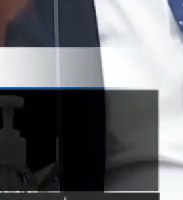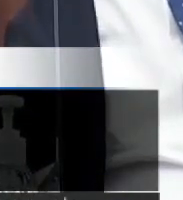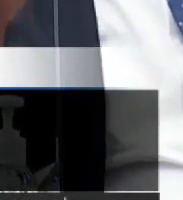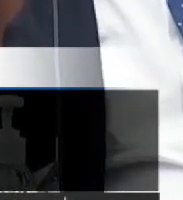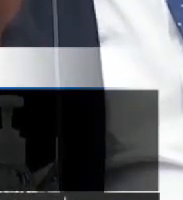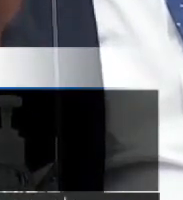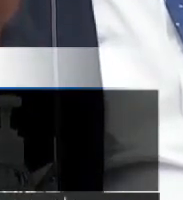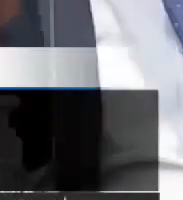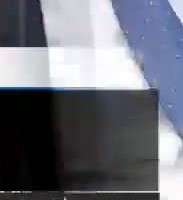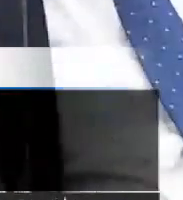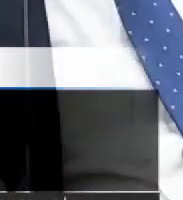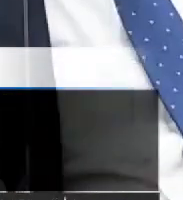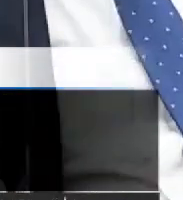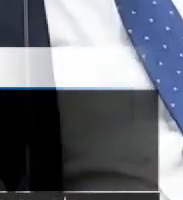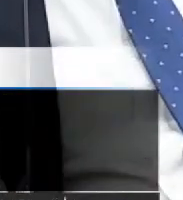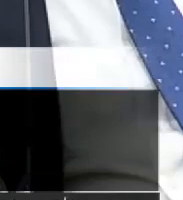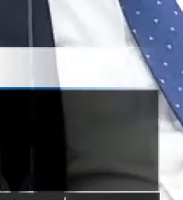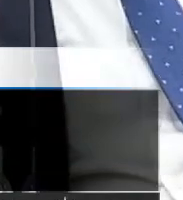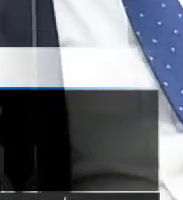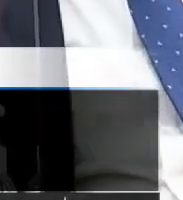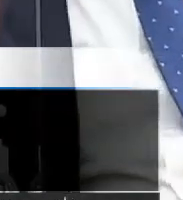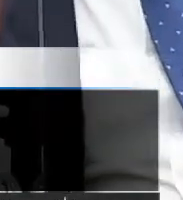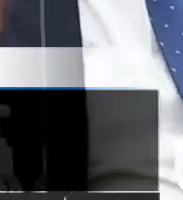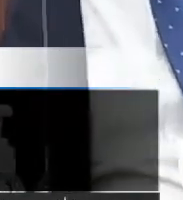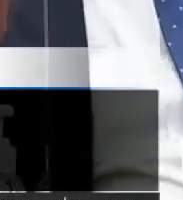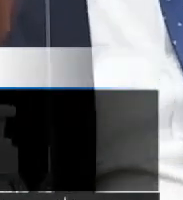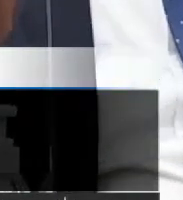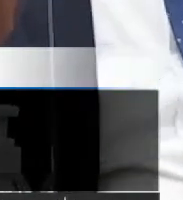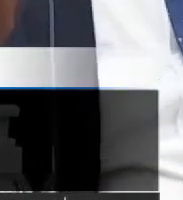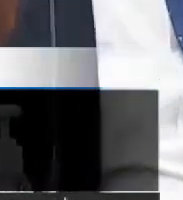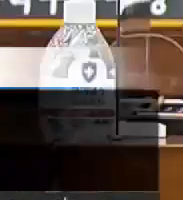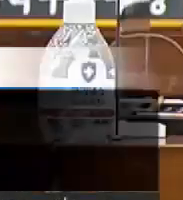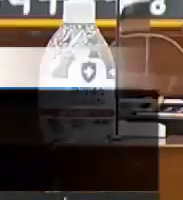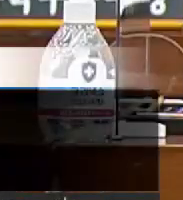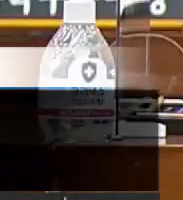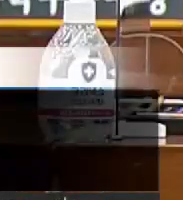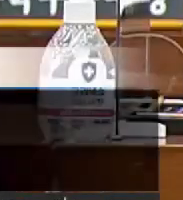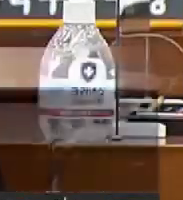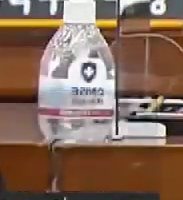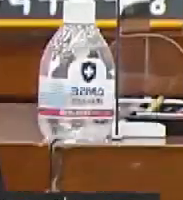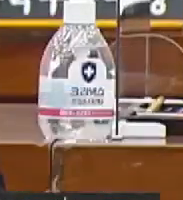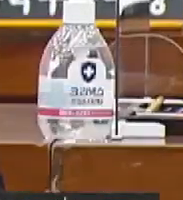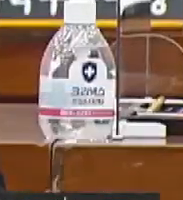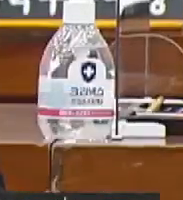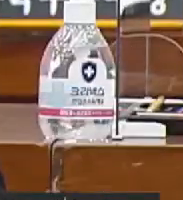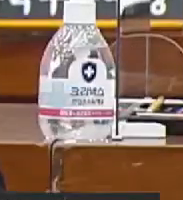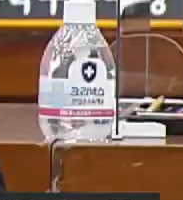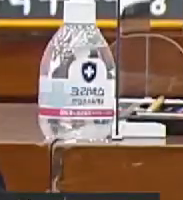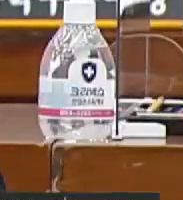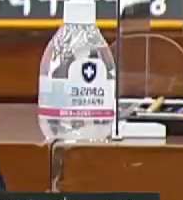이 있을 수 없는 일입니다. 아니 제가 만약에 책상을 쳤다면 우리 의원님께 사과드리겠습니다.